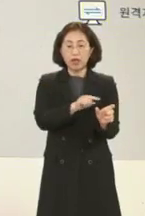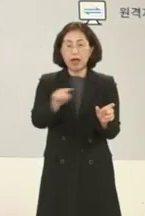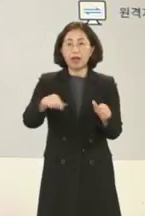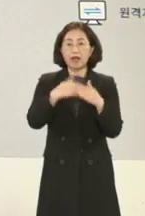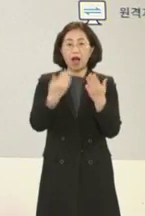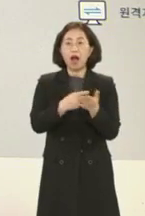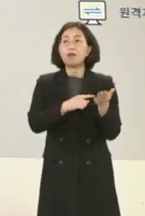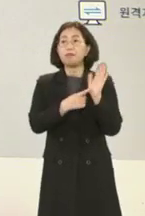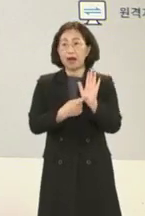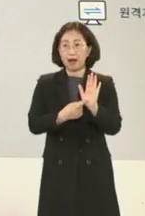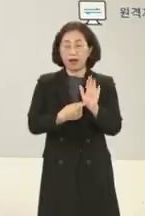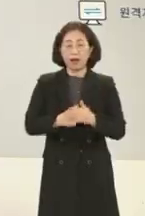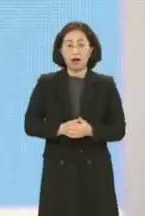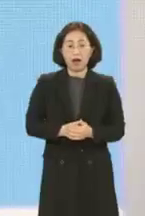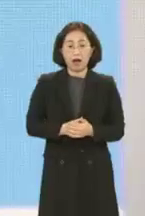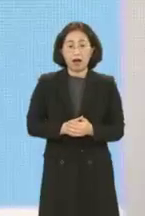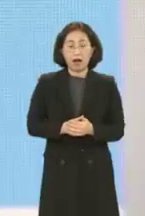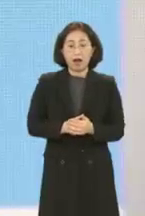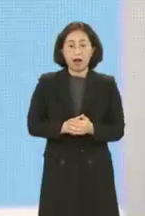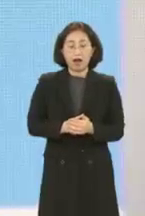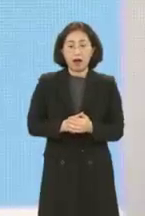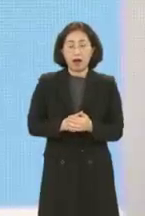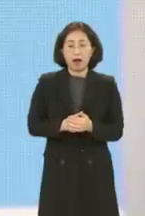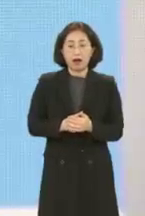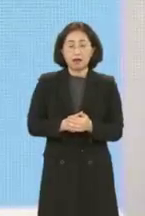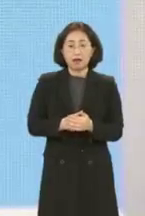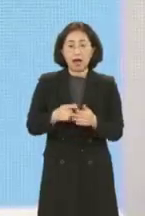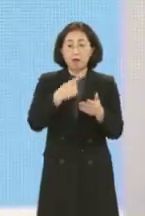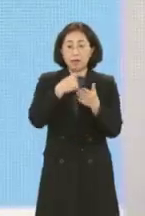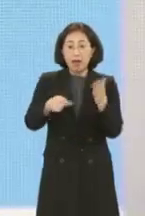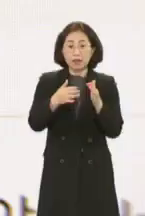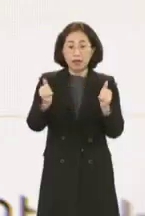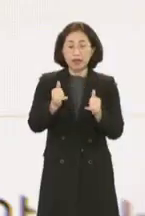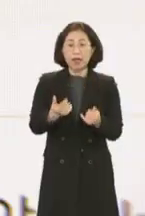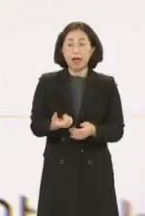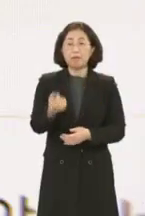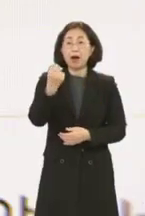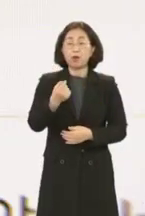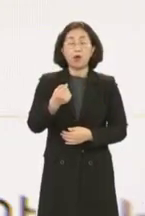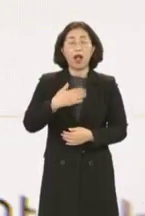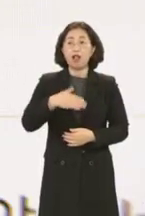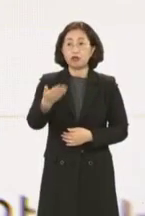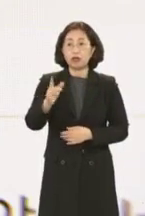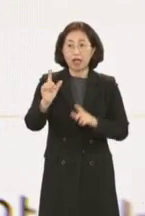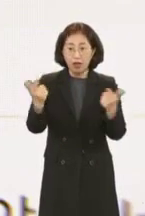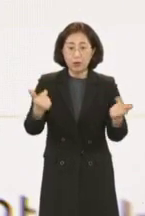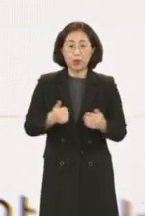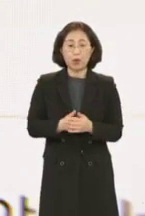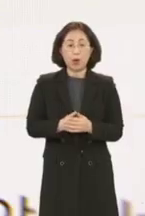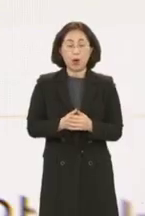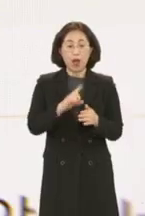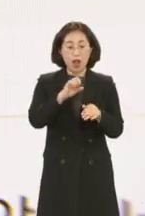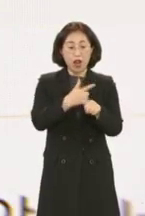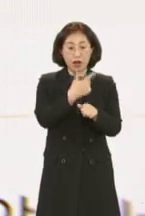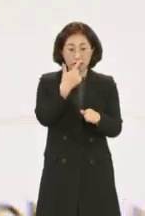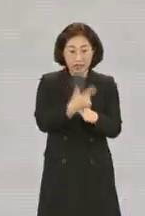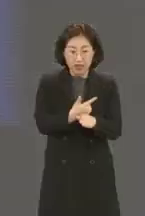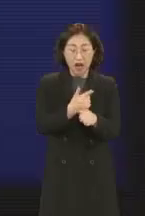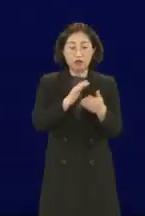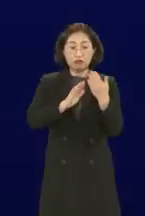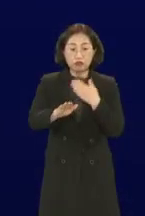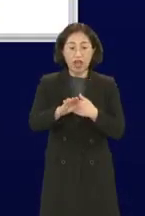큰 피해는 피해자들에게 통지가 제때 이뤄지지 않았다는 겁니다. 국토부는 16시간이나 지나 개인정보 유출 사실을 파악했는